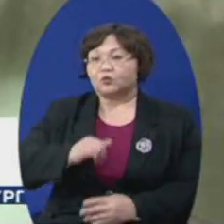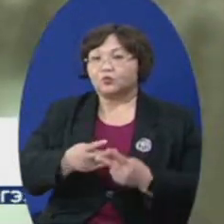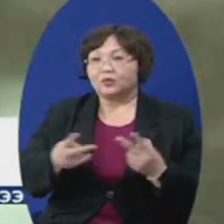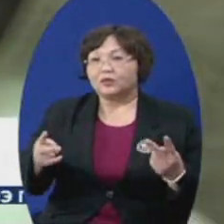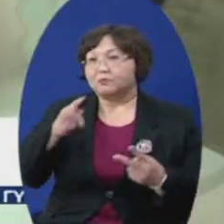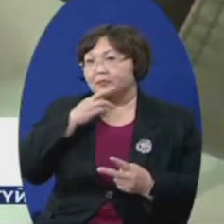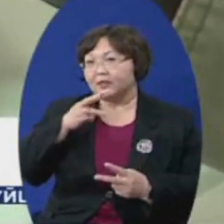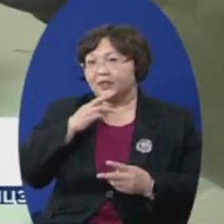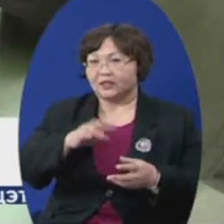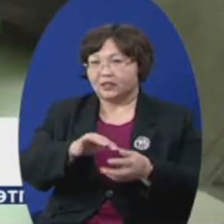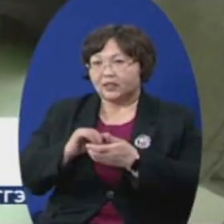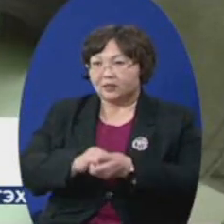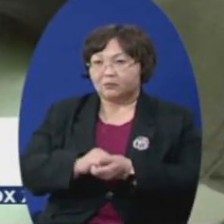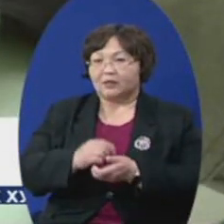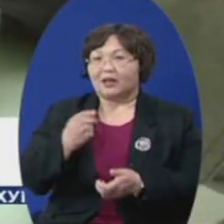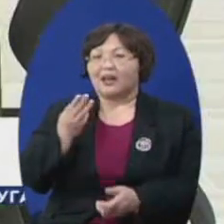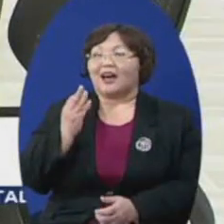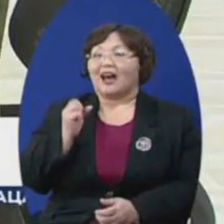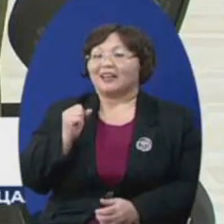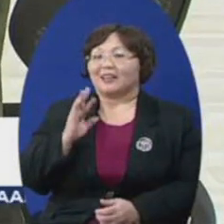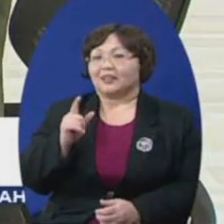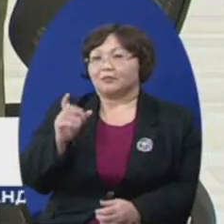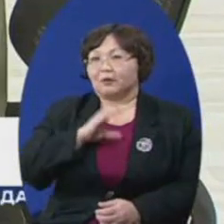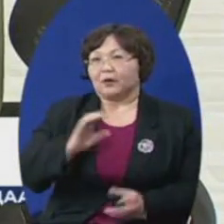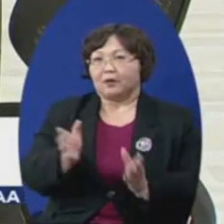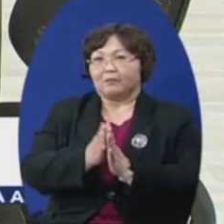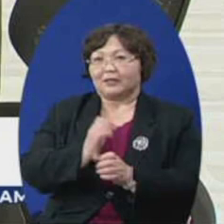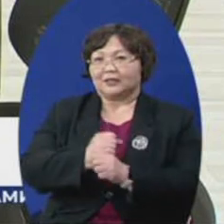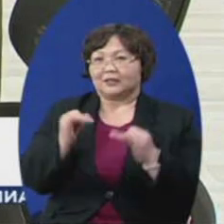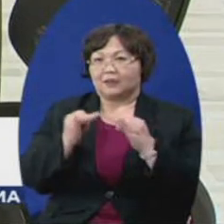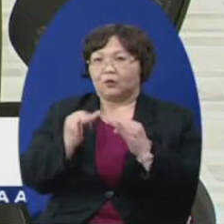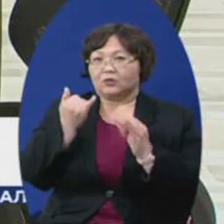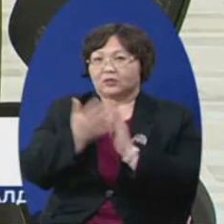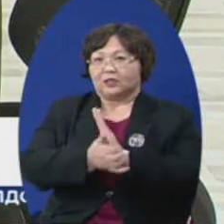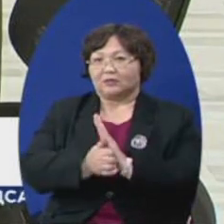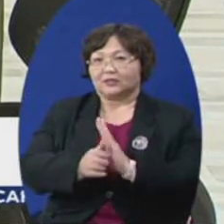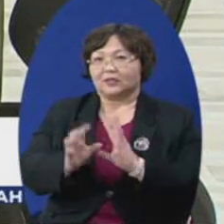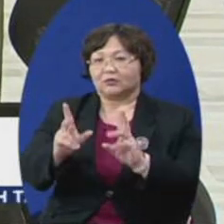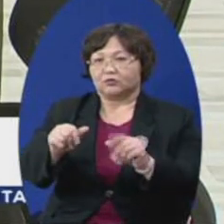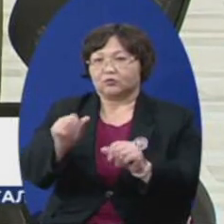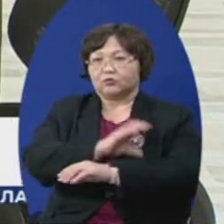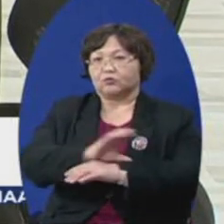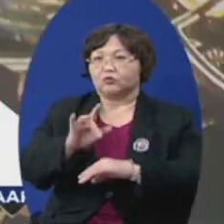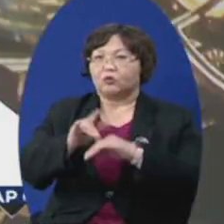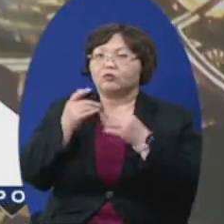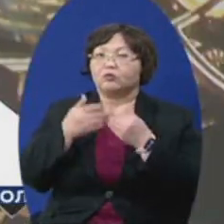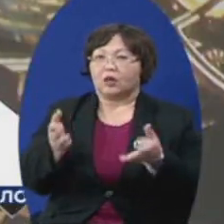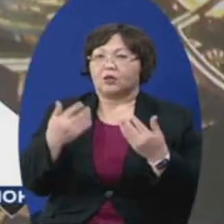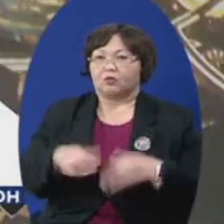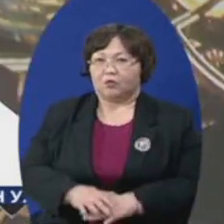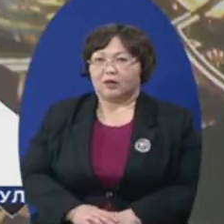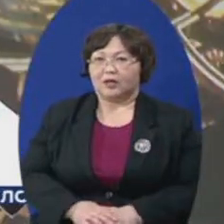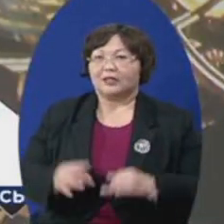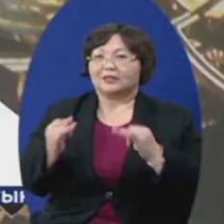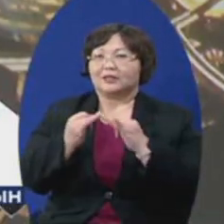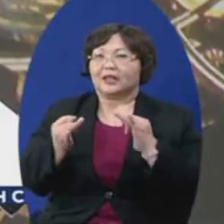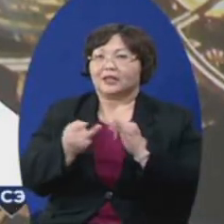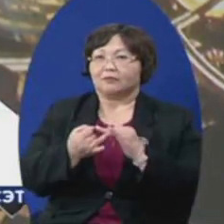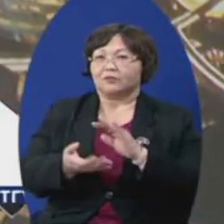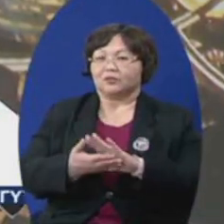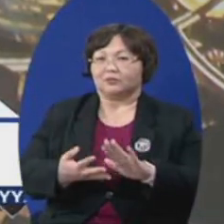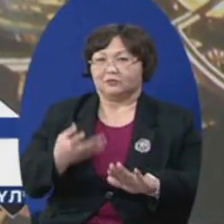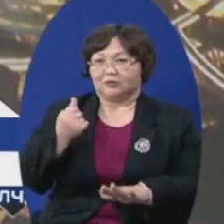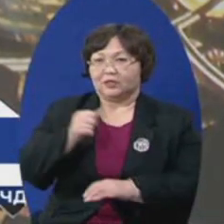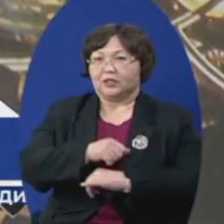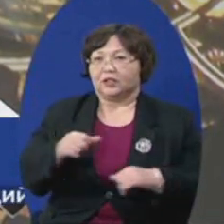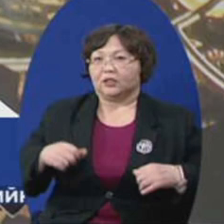үндэсний мэдээллийн нийгэмлэг агентлагтай хамтран цахим ур чадвар олох сургалтын төв байгуулжээ. Цахим шилжилтийг иргэн бүрт